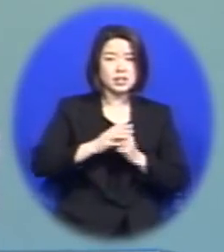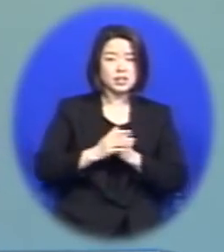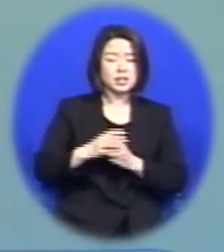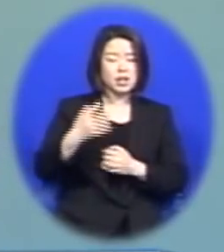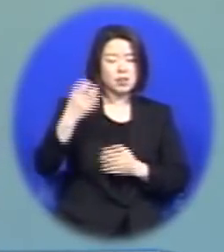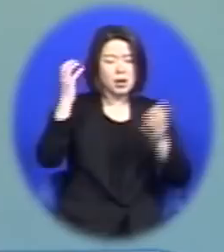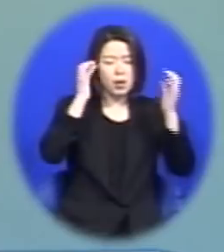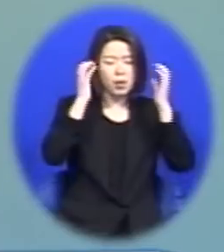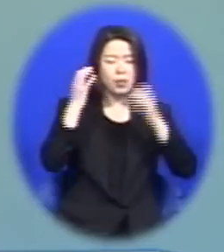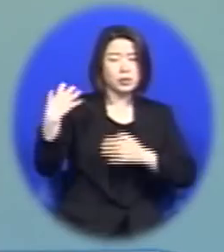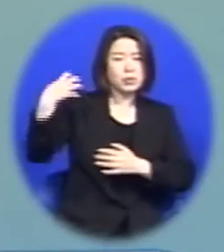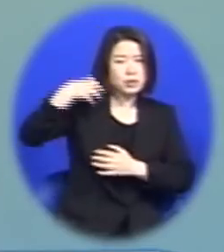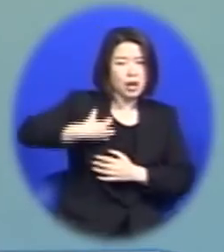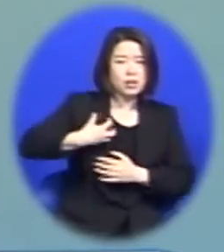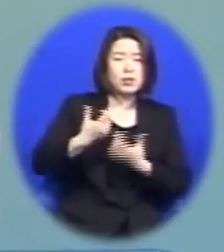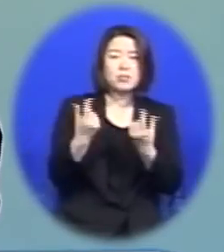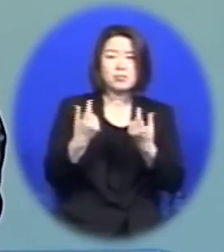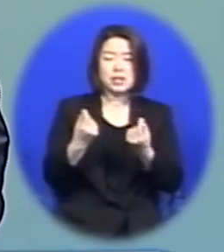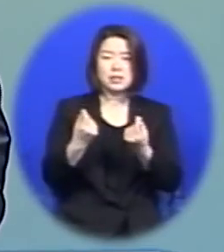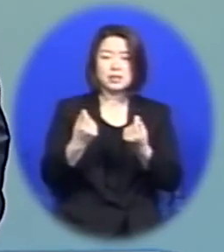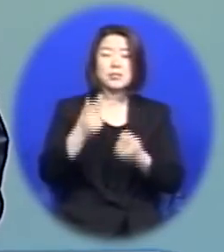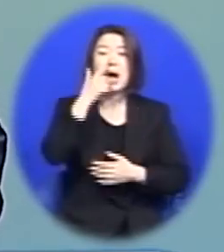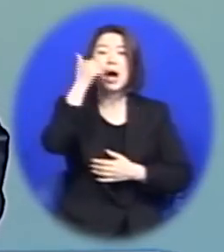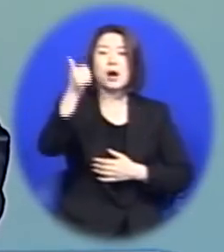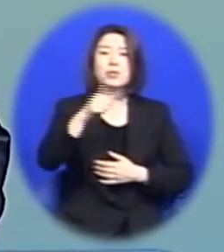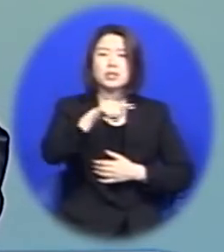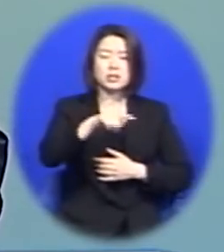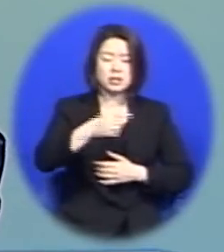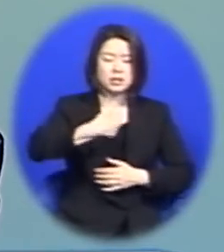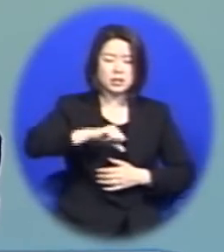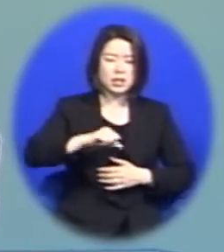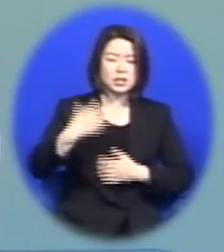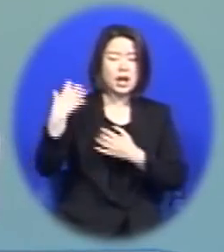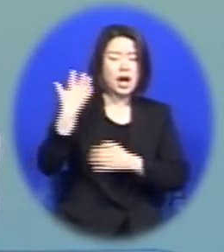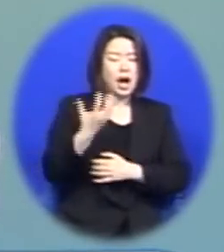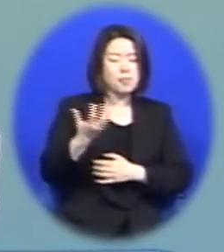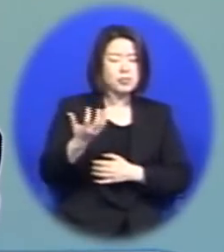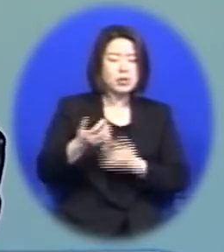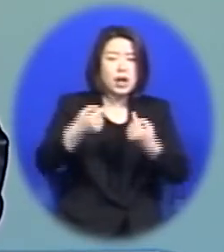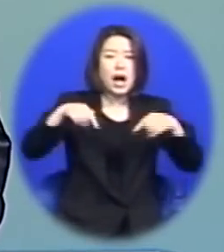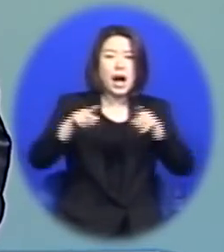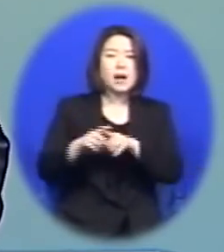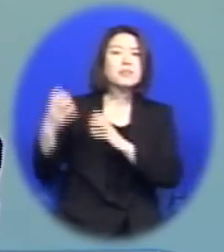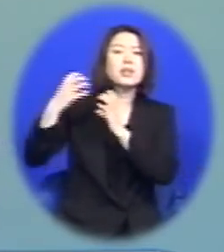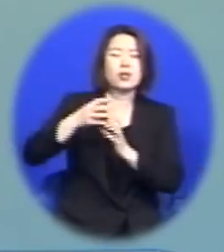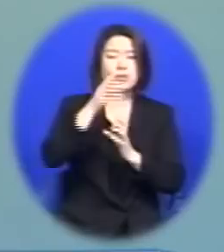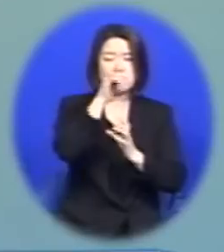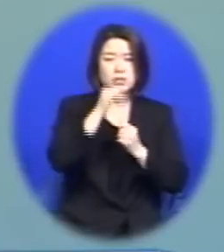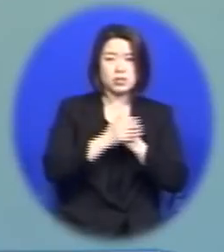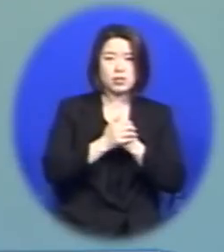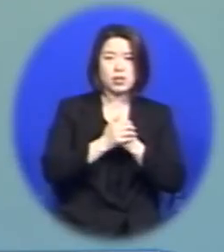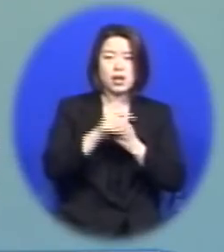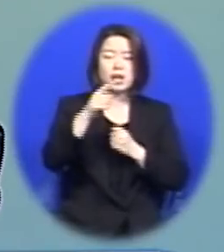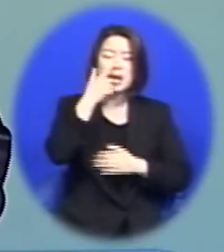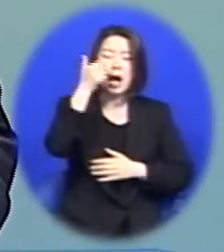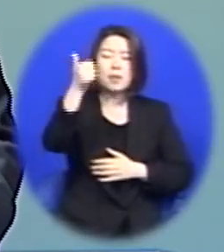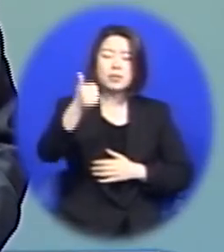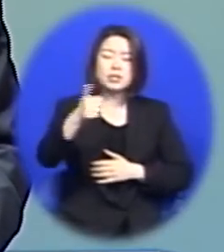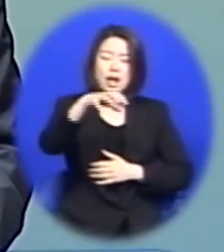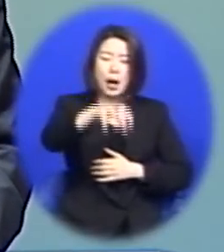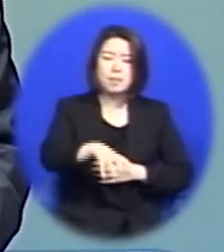고통을 겪고 계셨군요 나는 아버지 앞에서 오랫동안 목놓아 울었습니다 그날 부탄 1 얼마간 잠을 잤는데